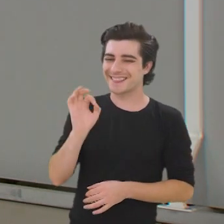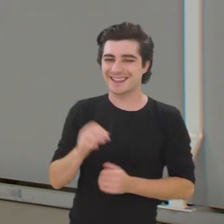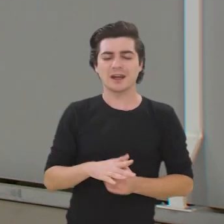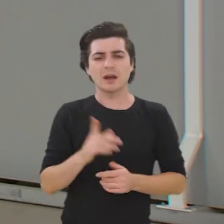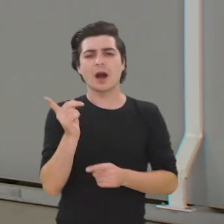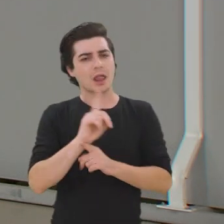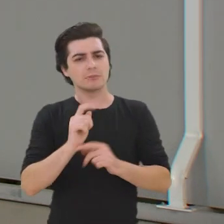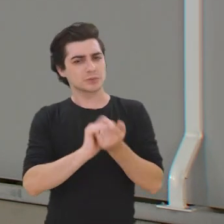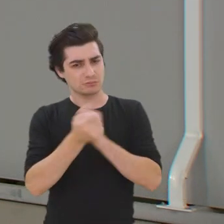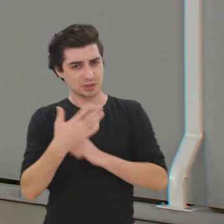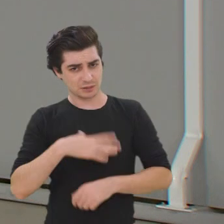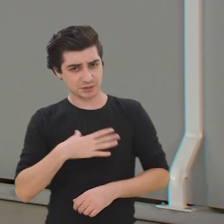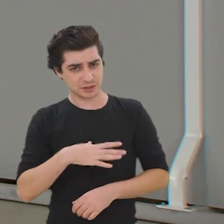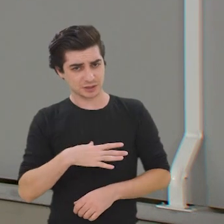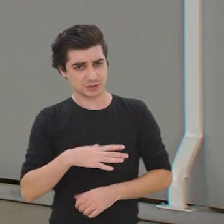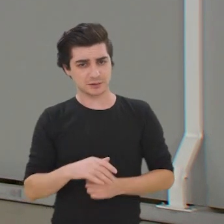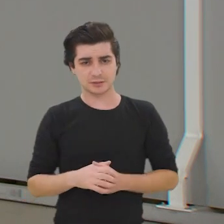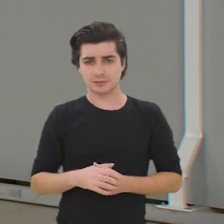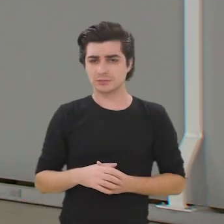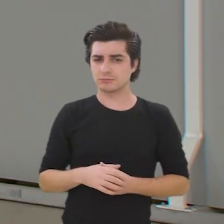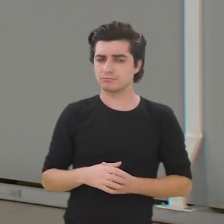Evet. Peki kalem değiştirmek ister misin?